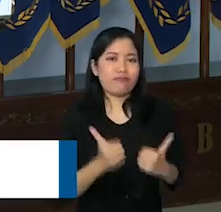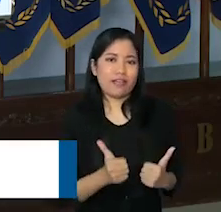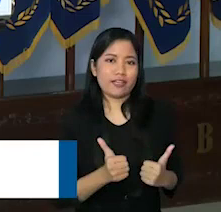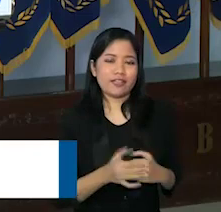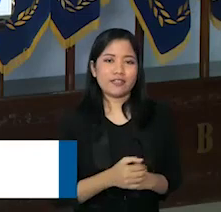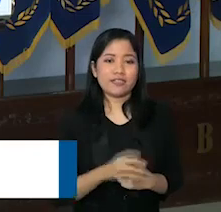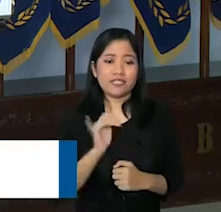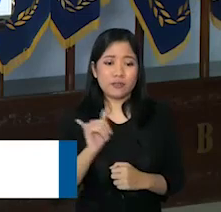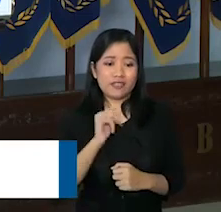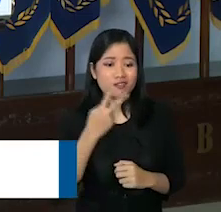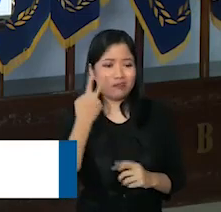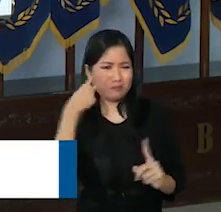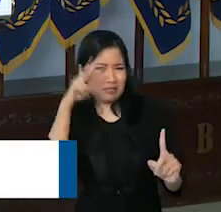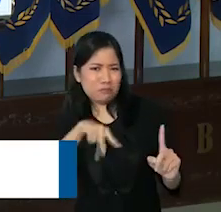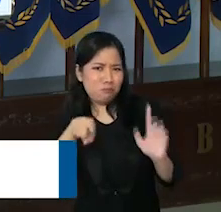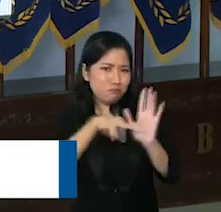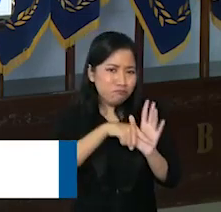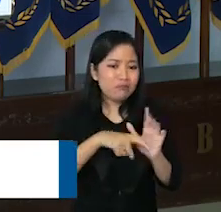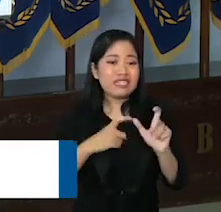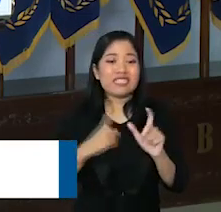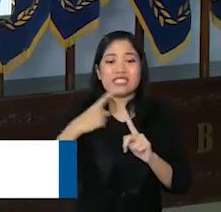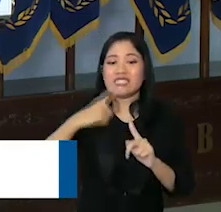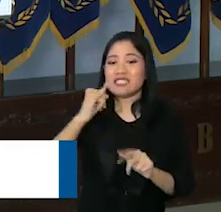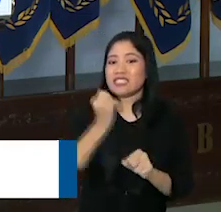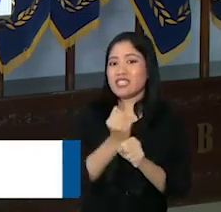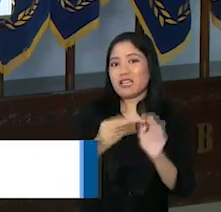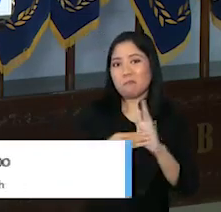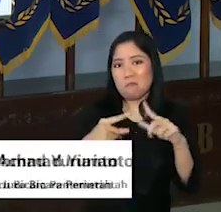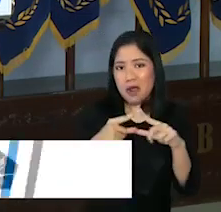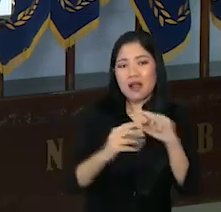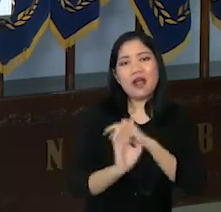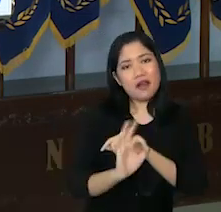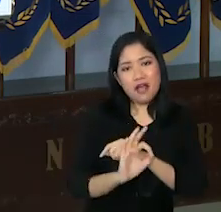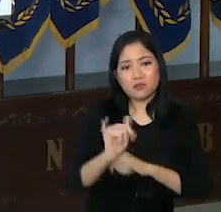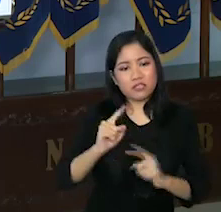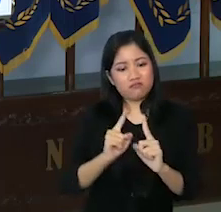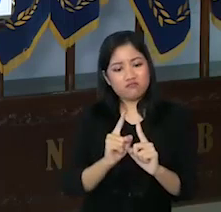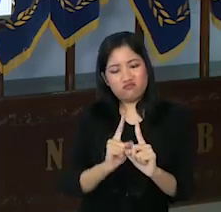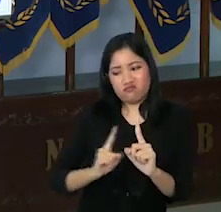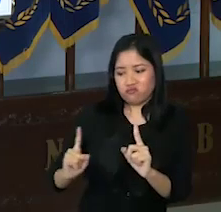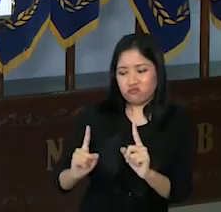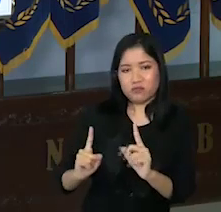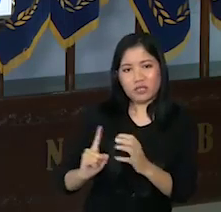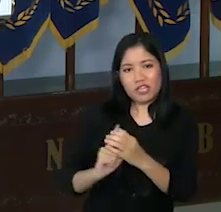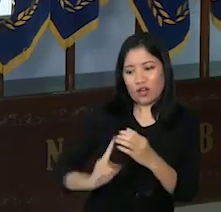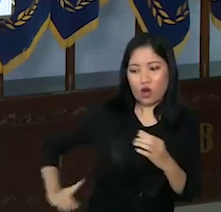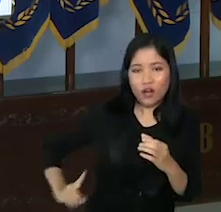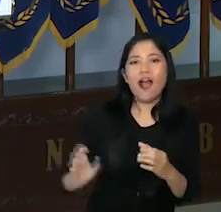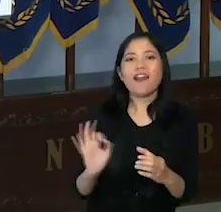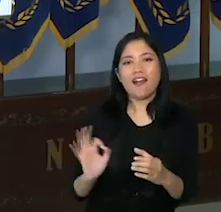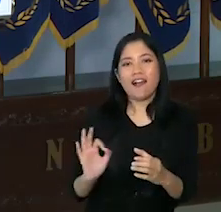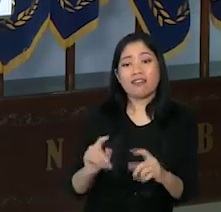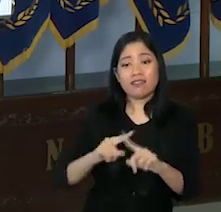ada stigmatisasi dan tanpa ada upaya untuk mengucilkan mereka namun kewajiban bersama